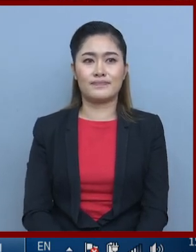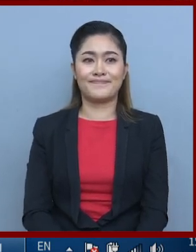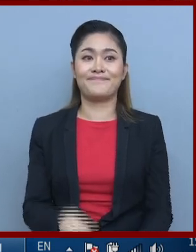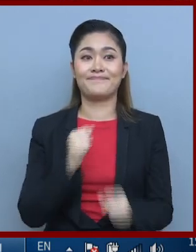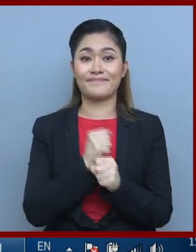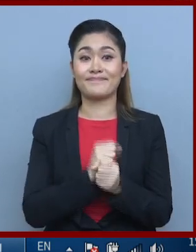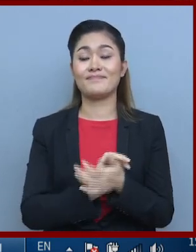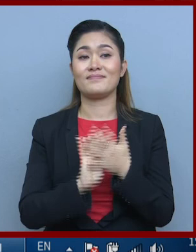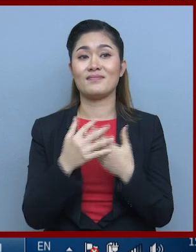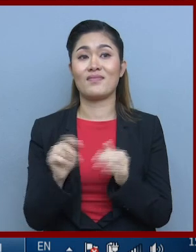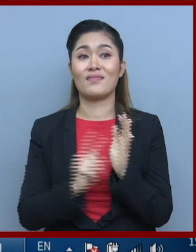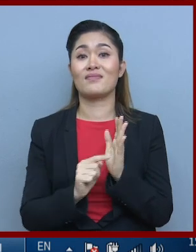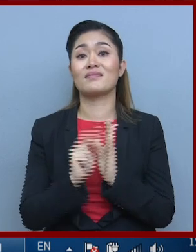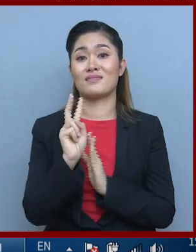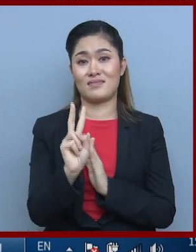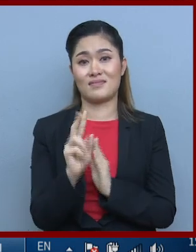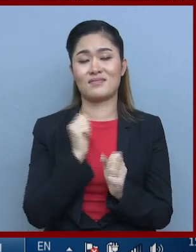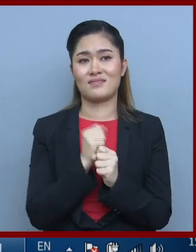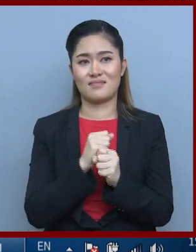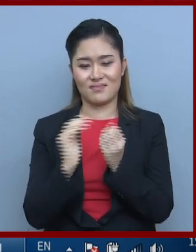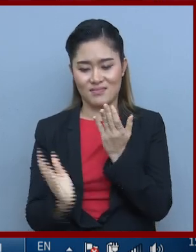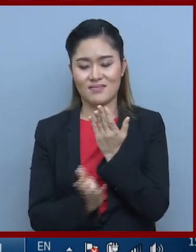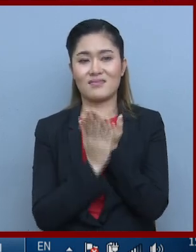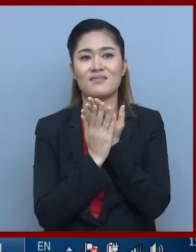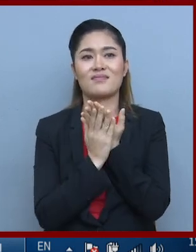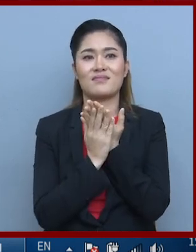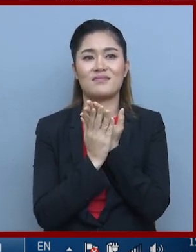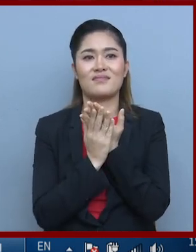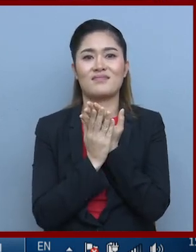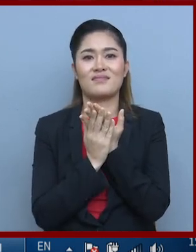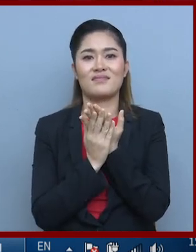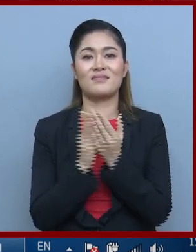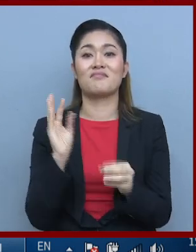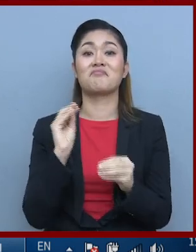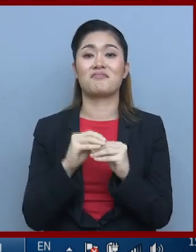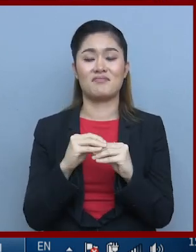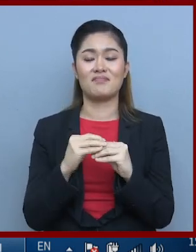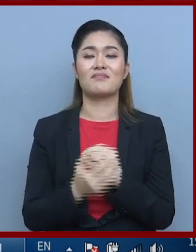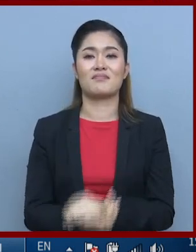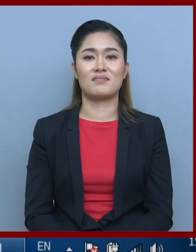เสร็จแล้ว SS Panel อันที่2ซ้อนเข้ามาตรงนี้นะ